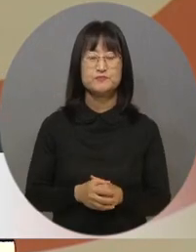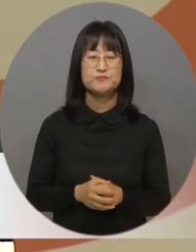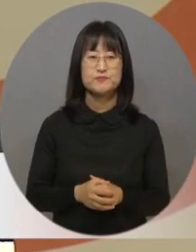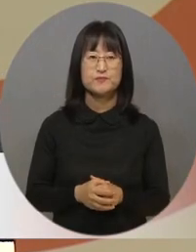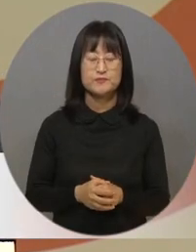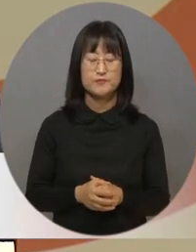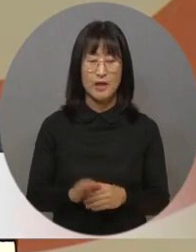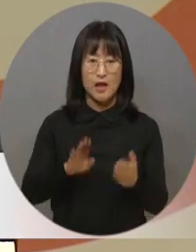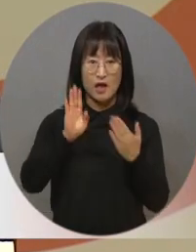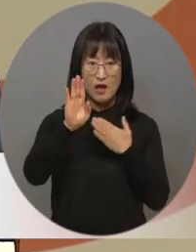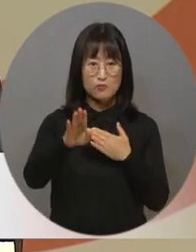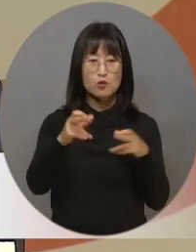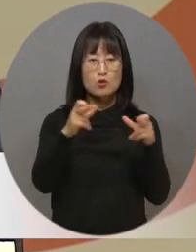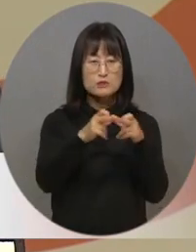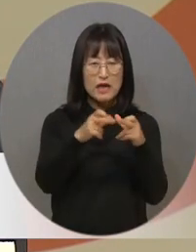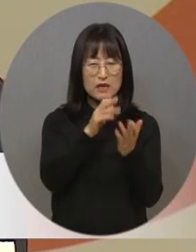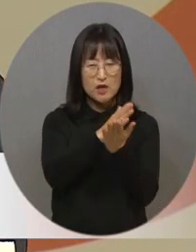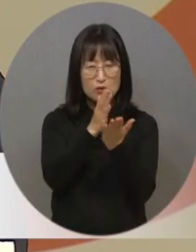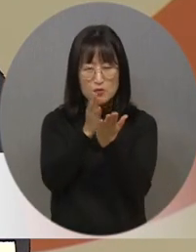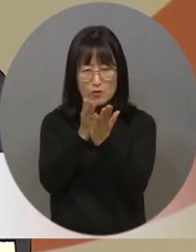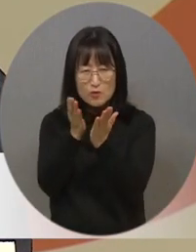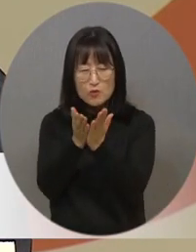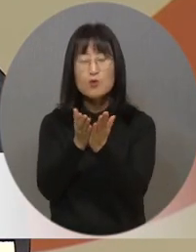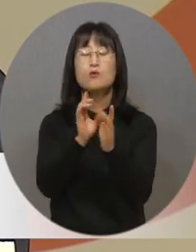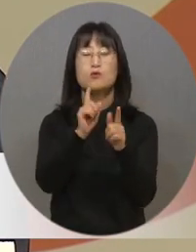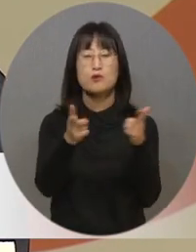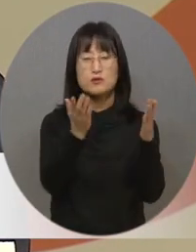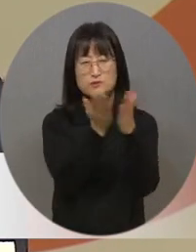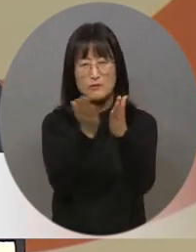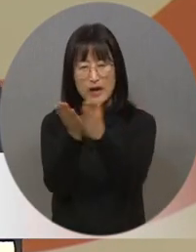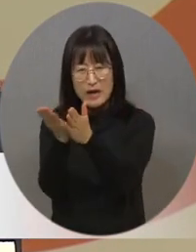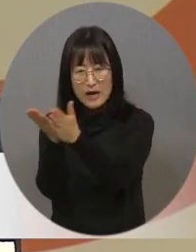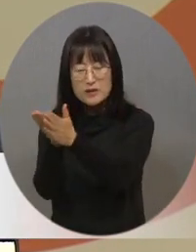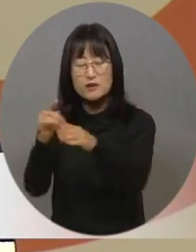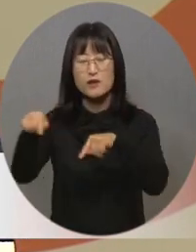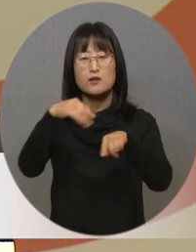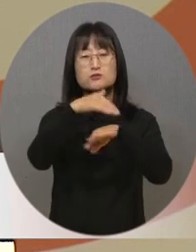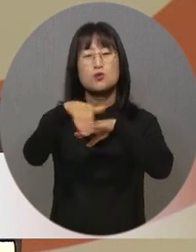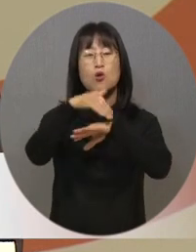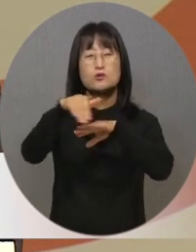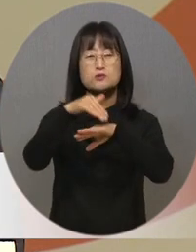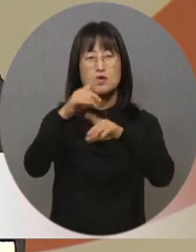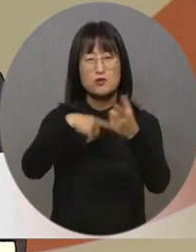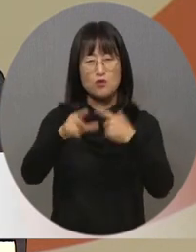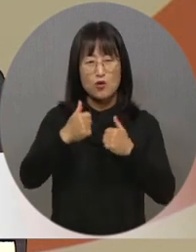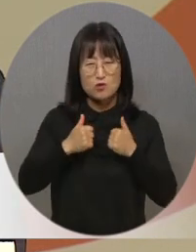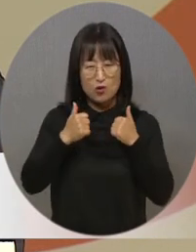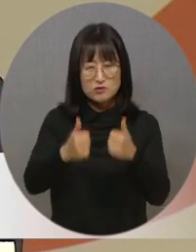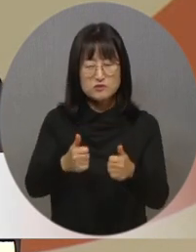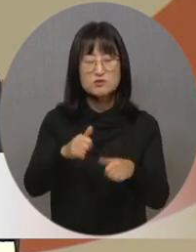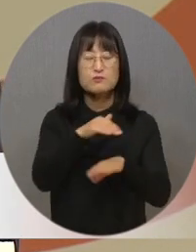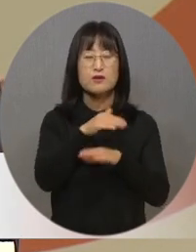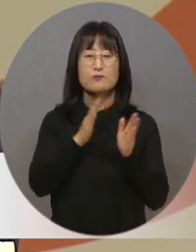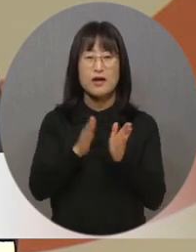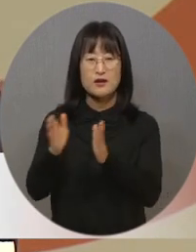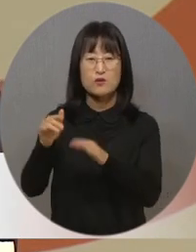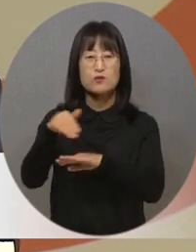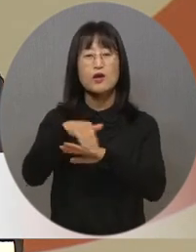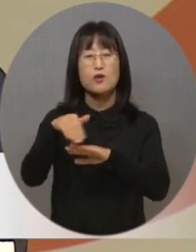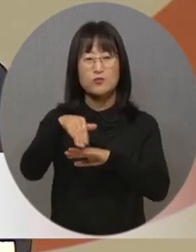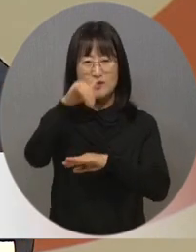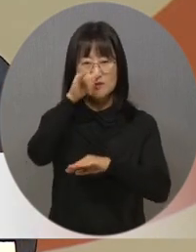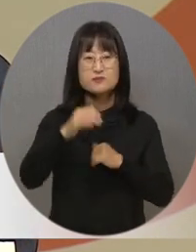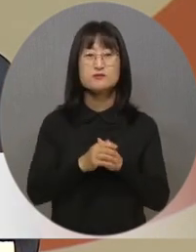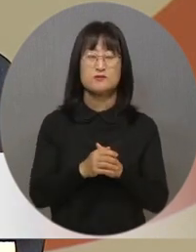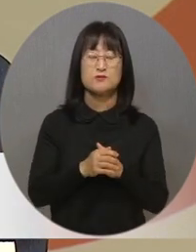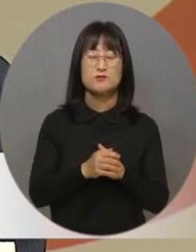정부는 특히 장애 유형별 특성과 욕구를 반영하는 그 정책을 조금 더 열심히 마련할 계획입니다.